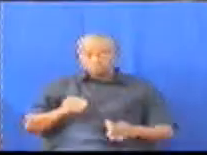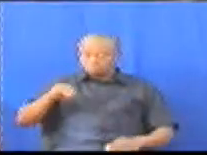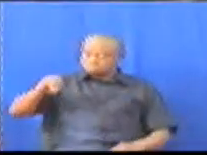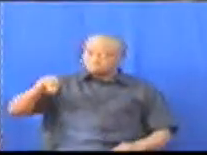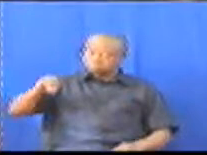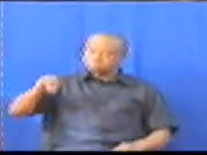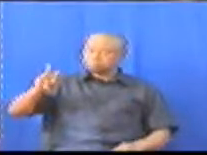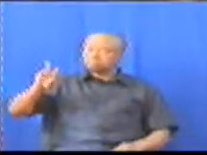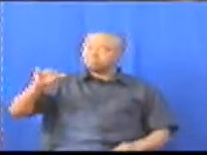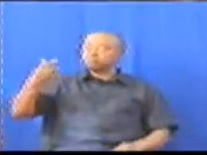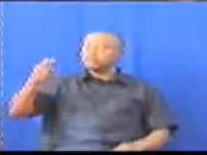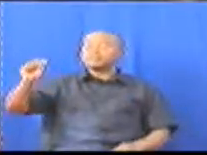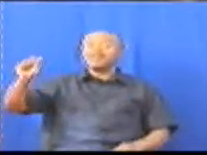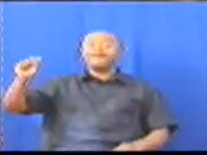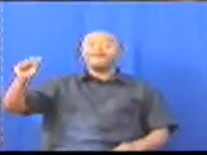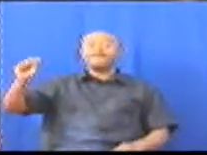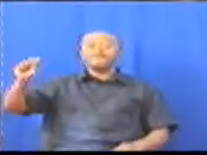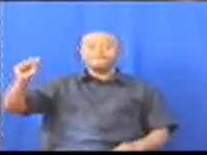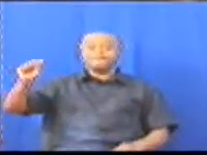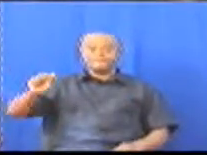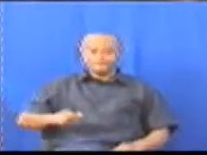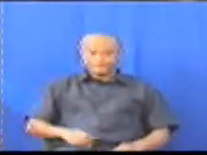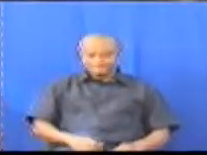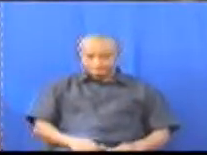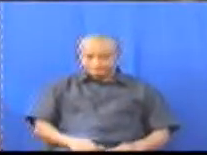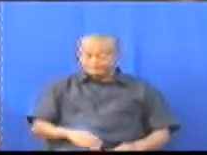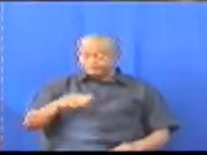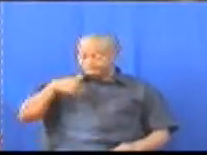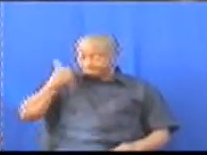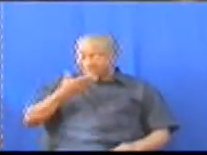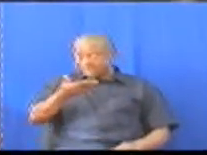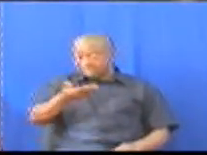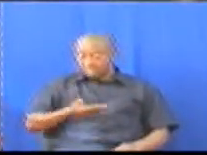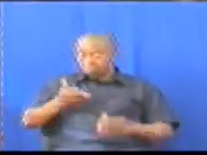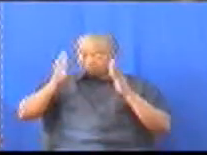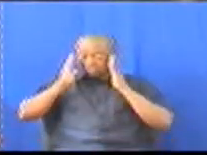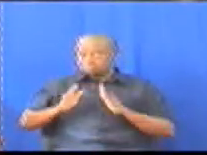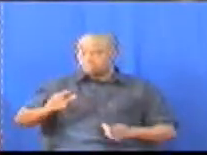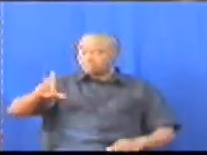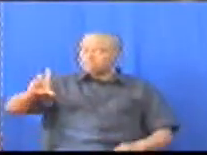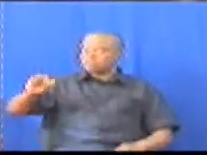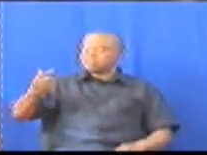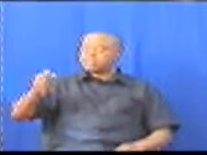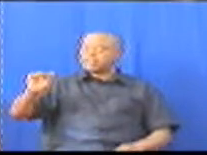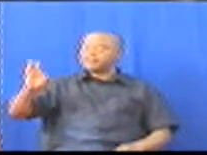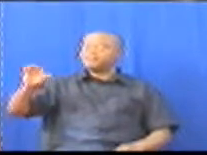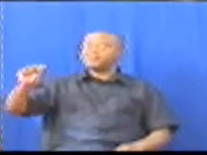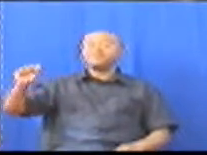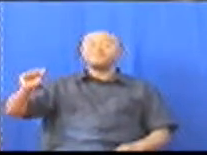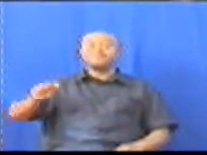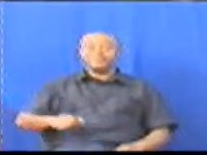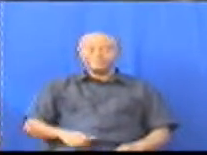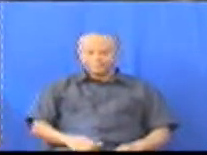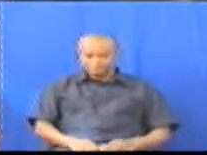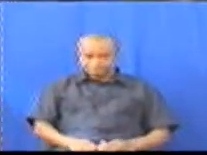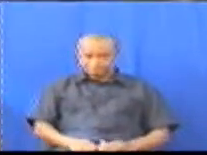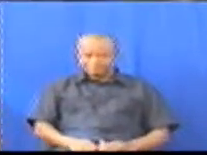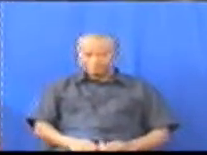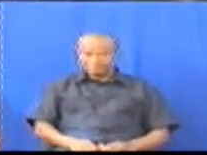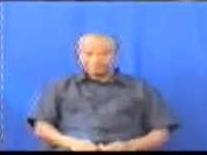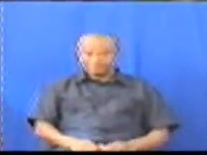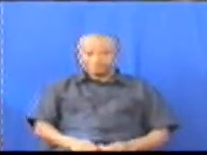Getere, atafuatiwa na Mheshimiwa Latifa Chande. Mheshimiwa Najma Murtaza Giga